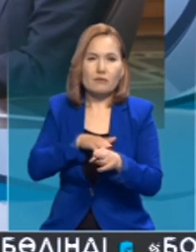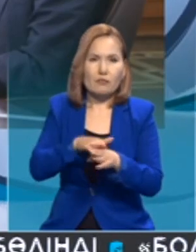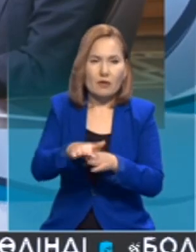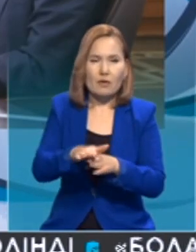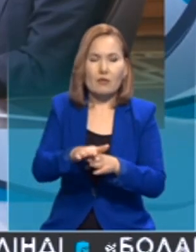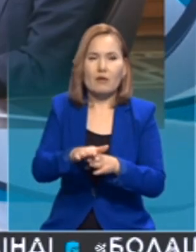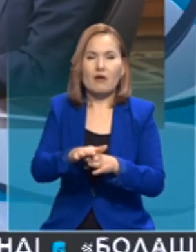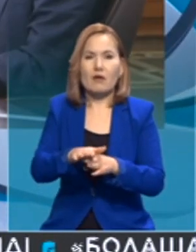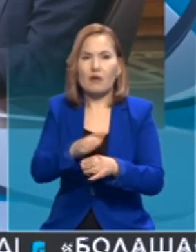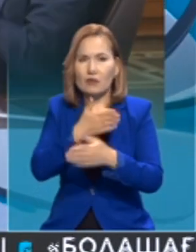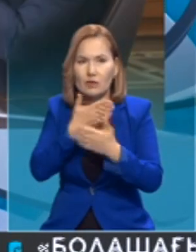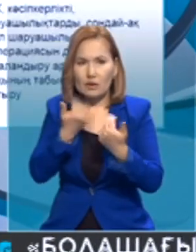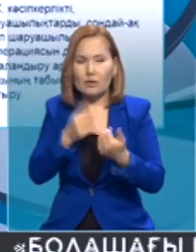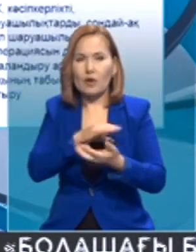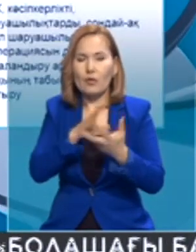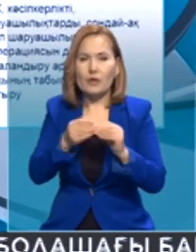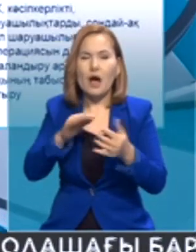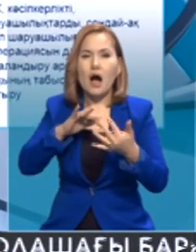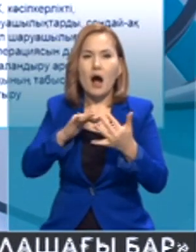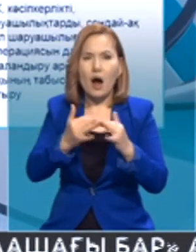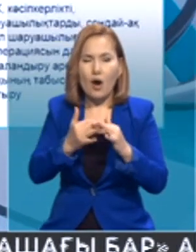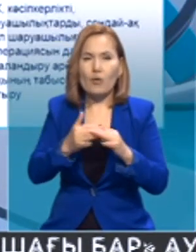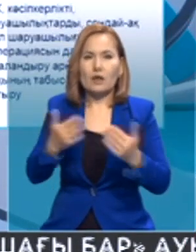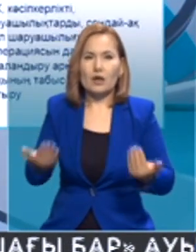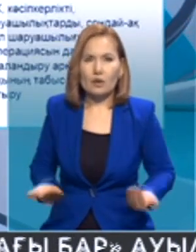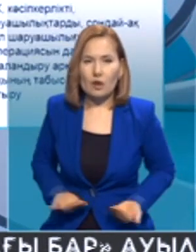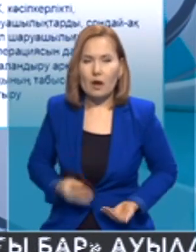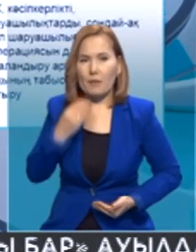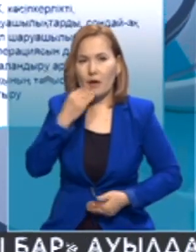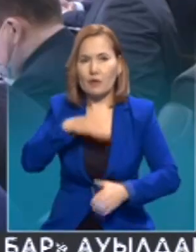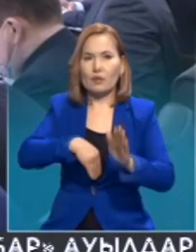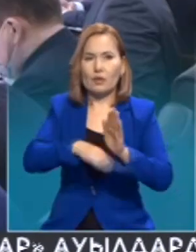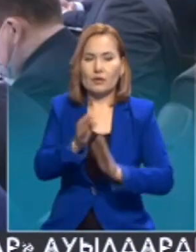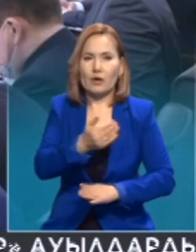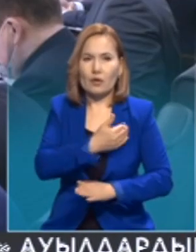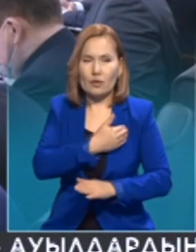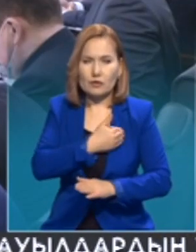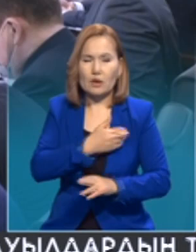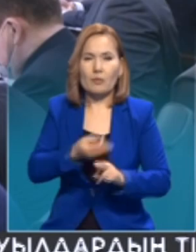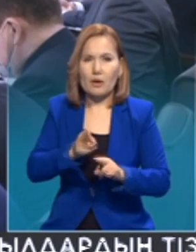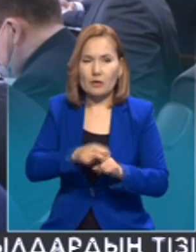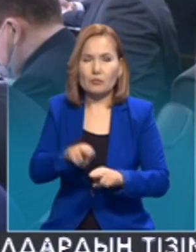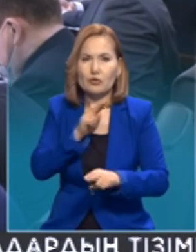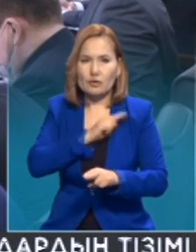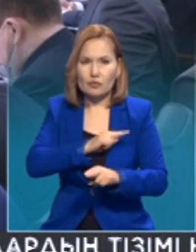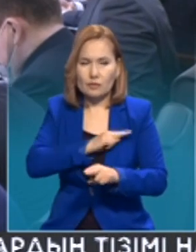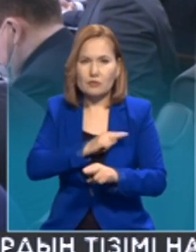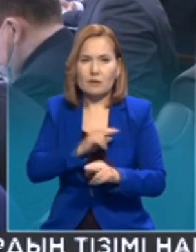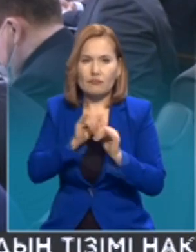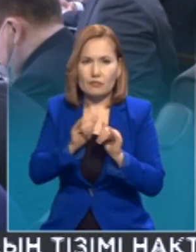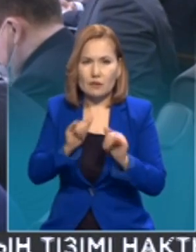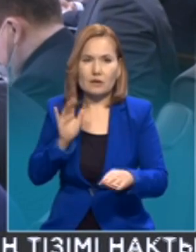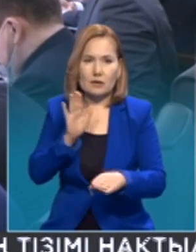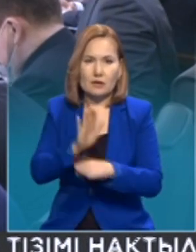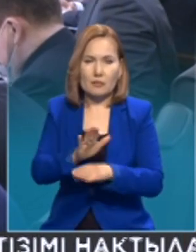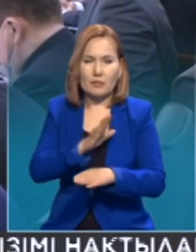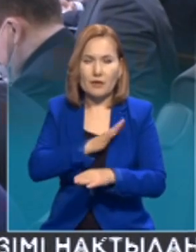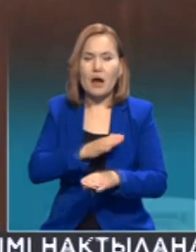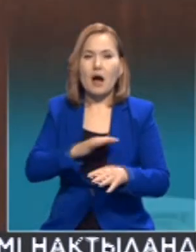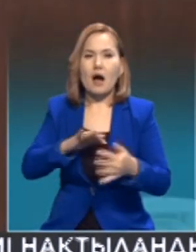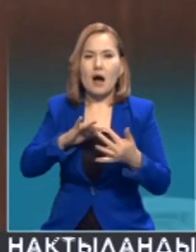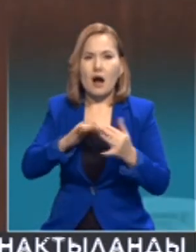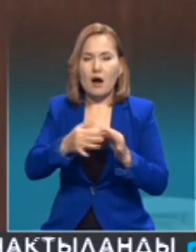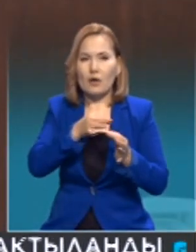басшысы біздің басты мақсатымыз ауылдағы өмір сапасын жақсарту деді. Ұлттық экономика министрлігі облыс әкімдерімен